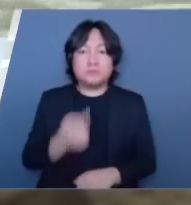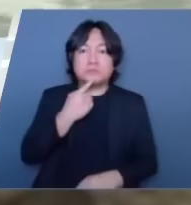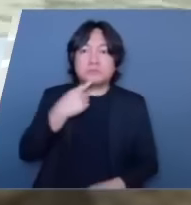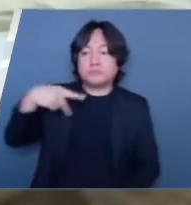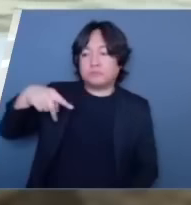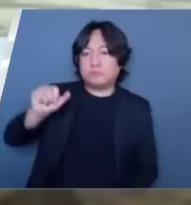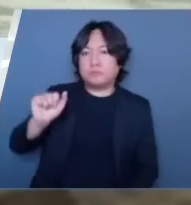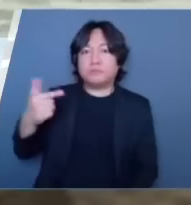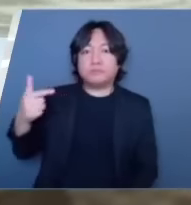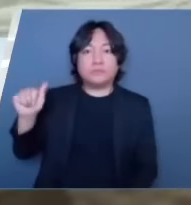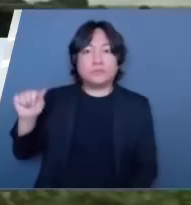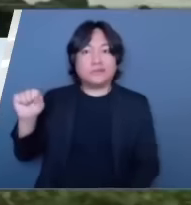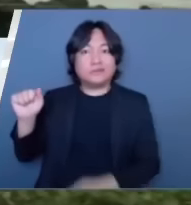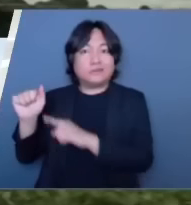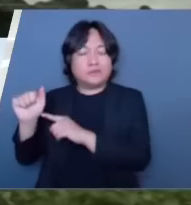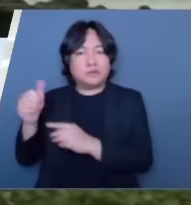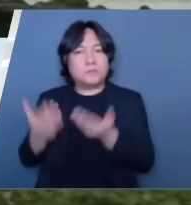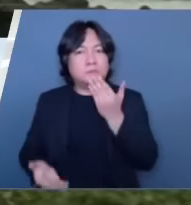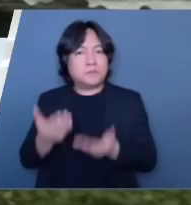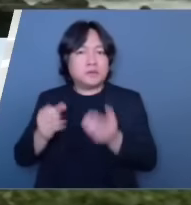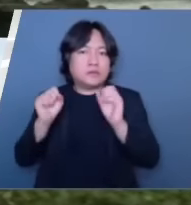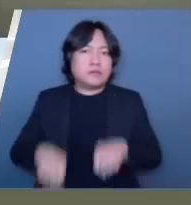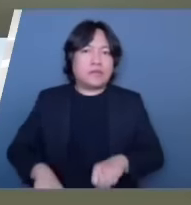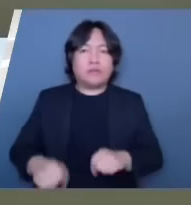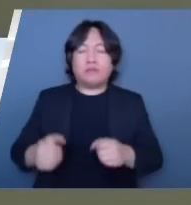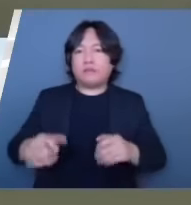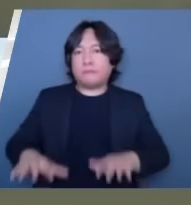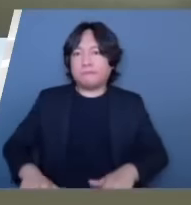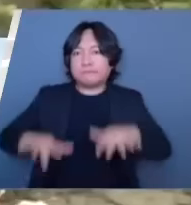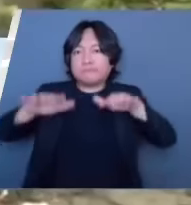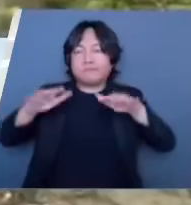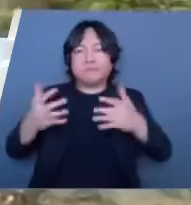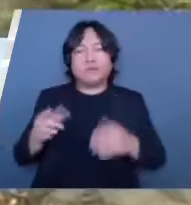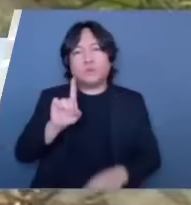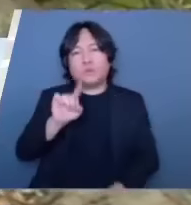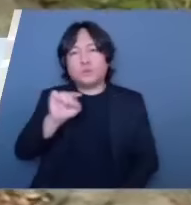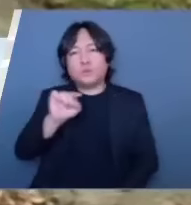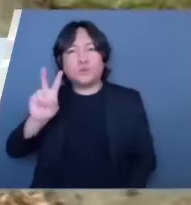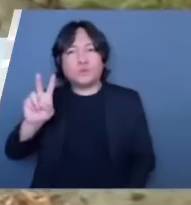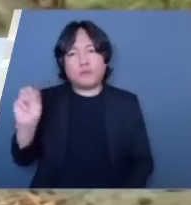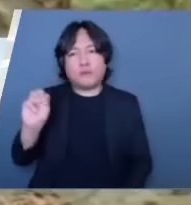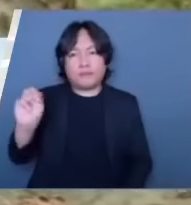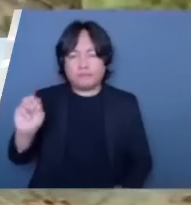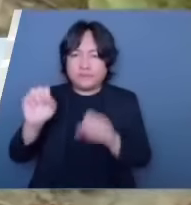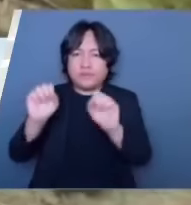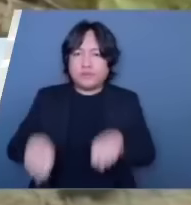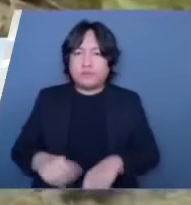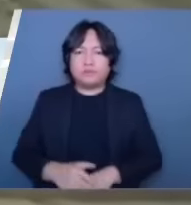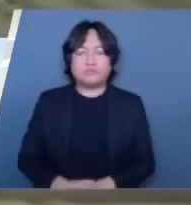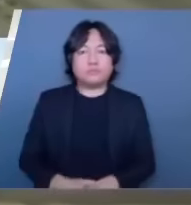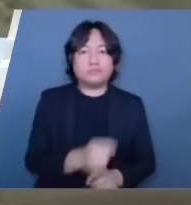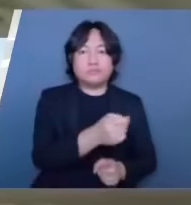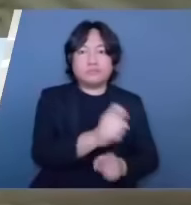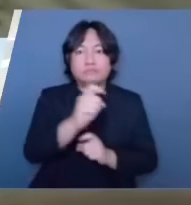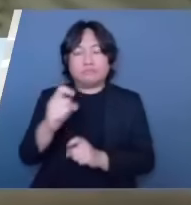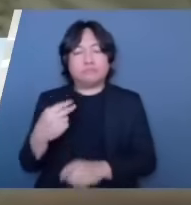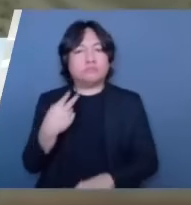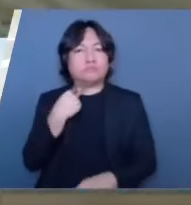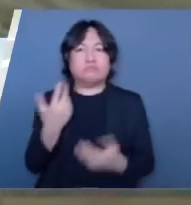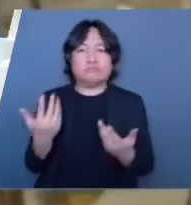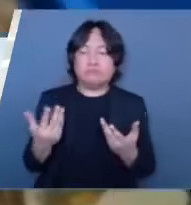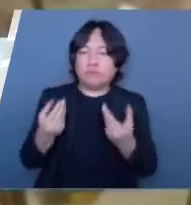ay posible na umabot yung taas niya ng 1 hanggang 2 metro. Dahil ng mga mangingisda ang kawalan ng kita dahil sa sunod-sunod